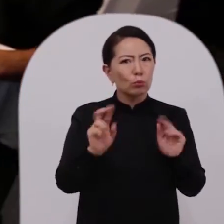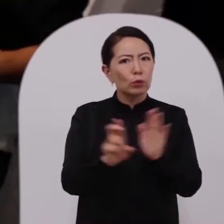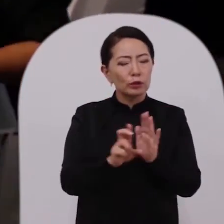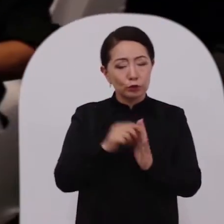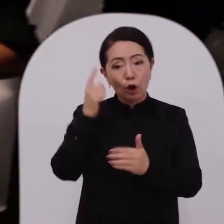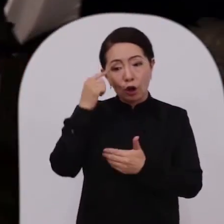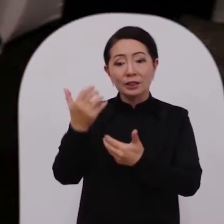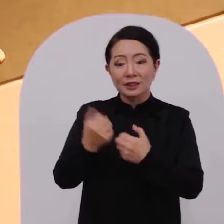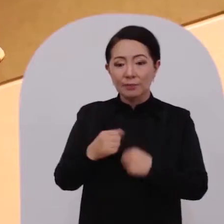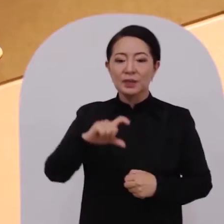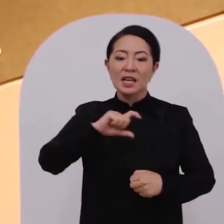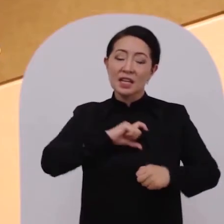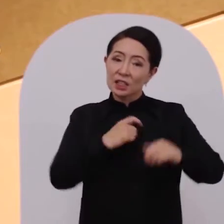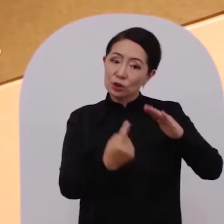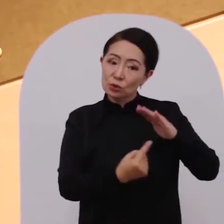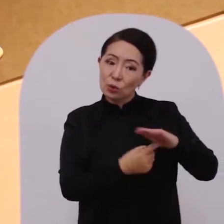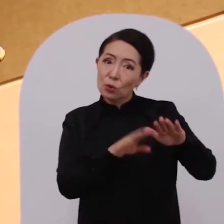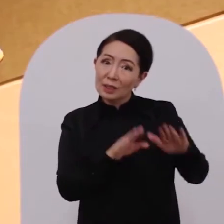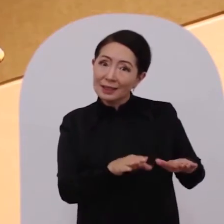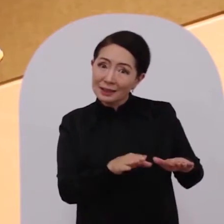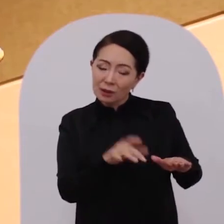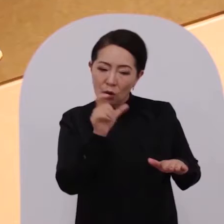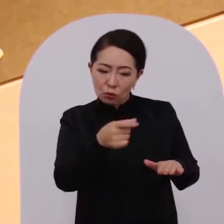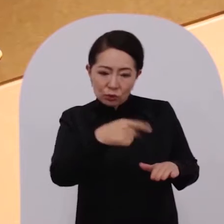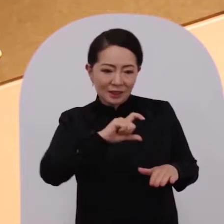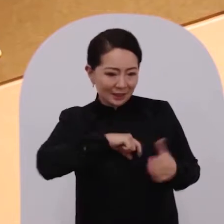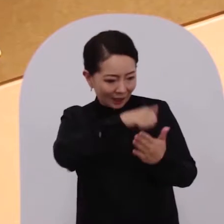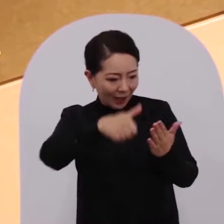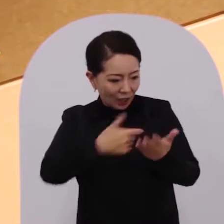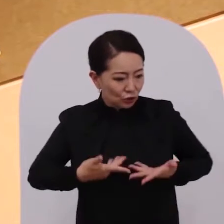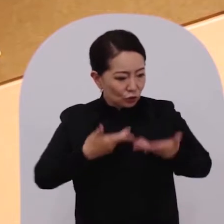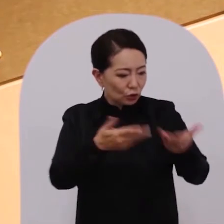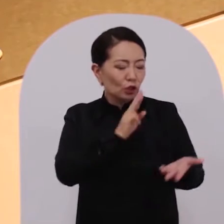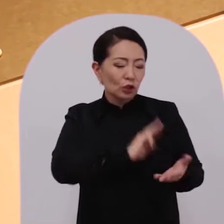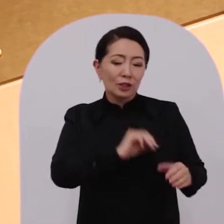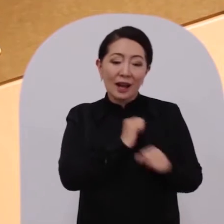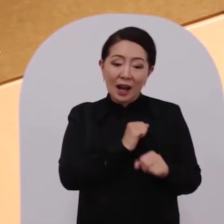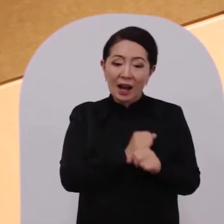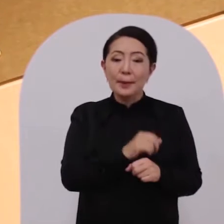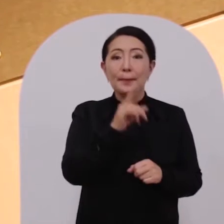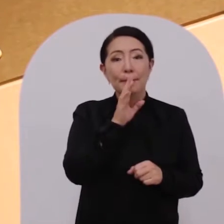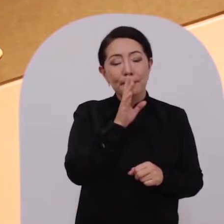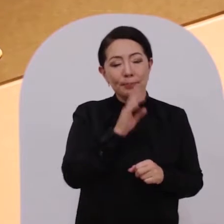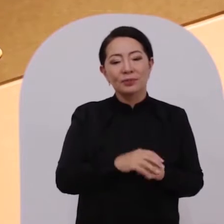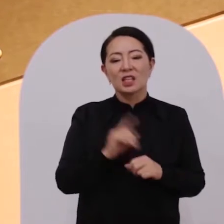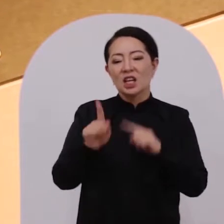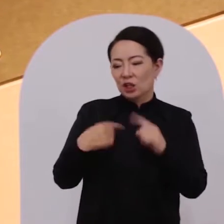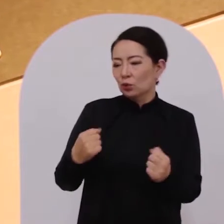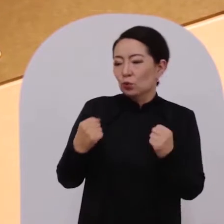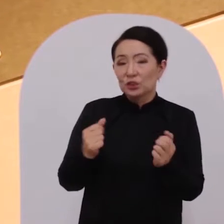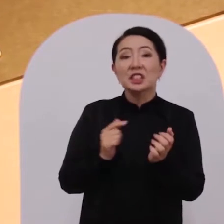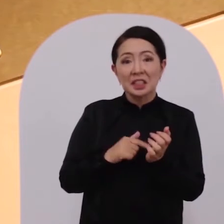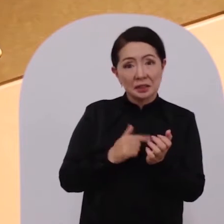би ойлгож авсан. Тэгэхэд эрхэд суурилаад тухайн хүний эрхийг хангах тал дээр нь ажил хийхэд илүү